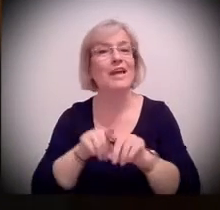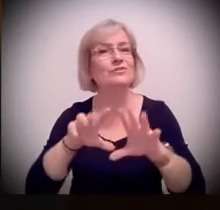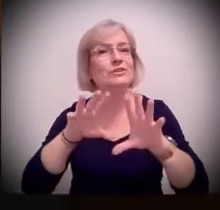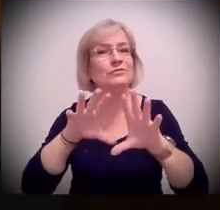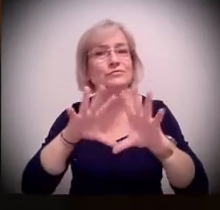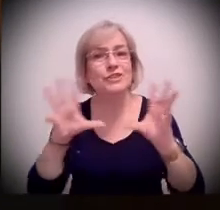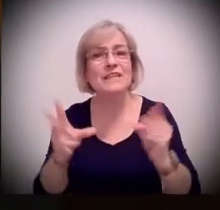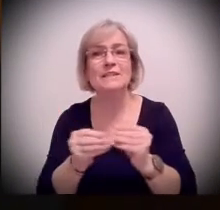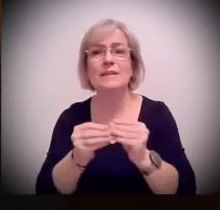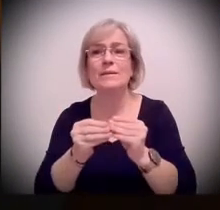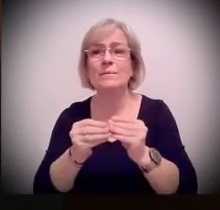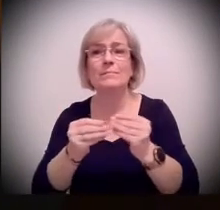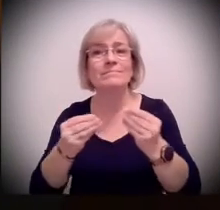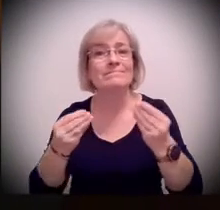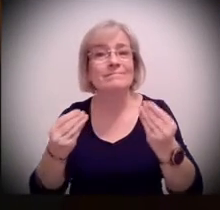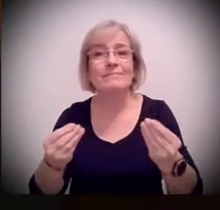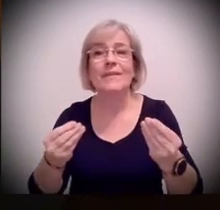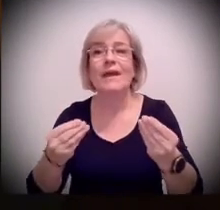dzieciakom i wszystkim